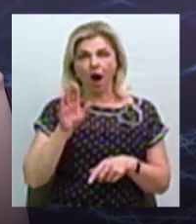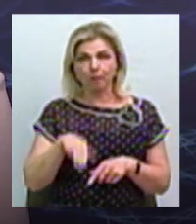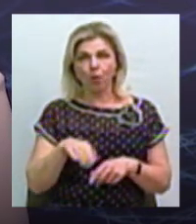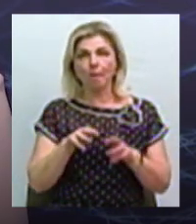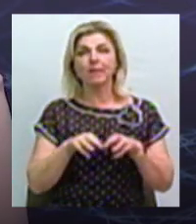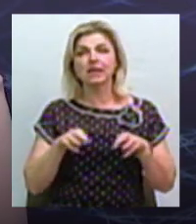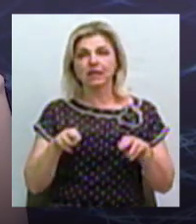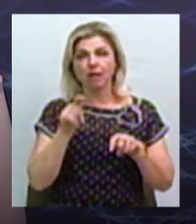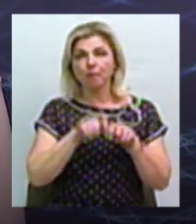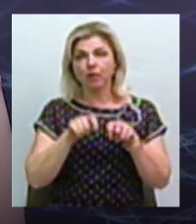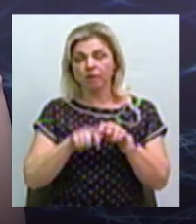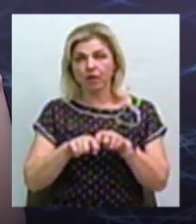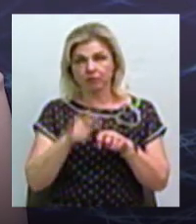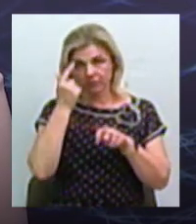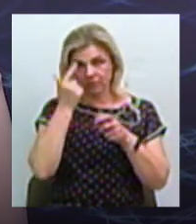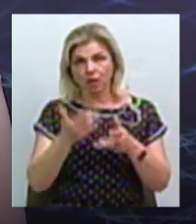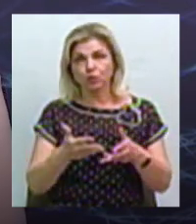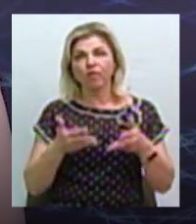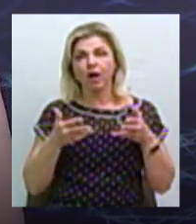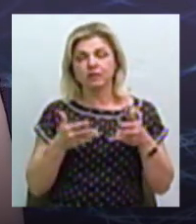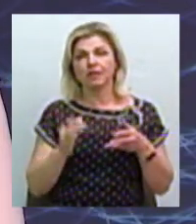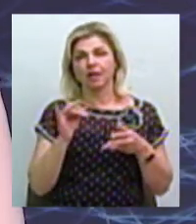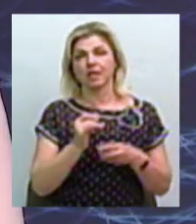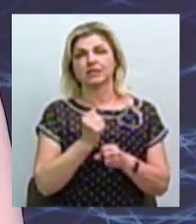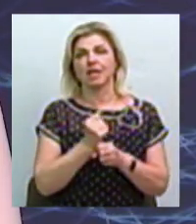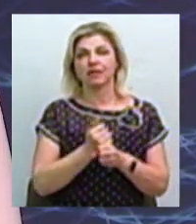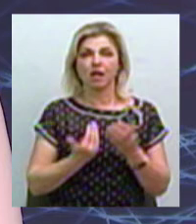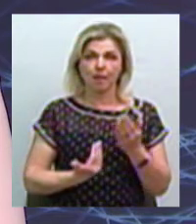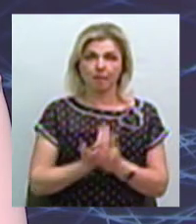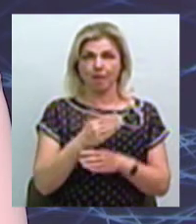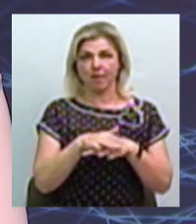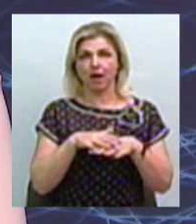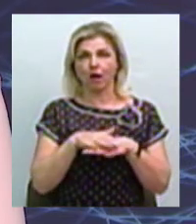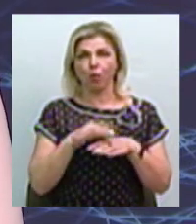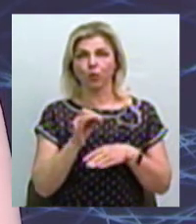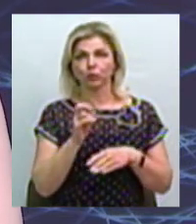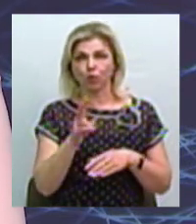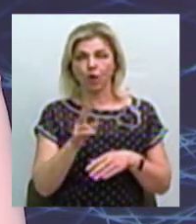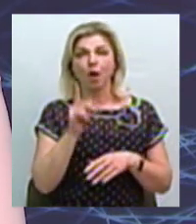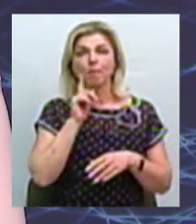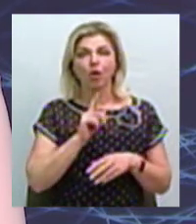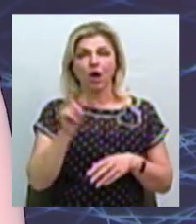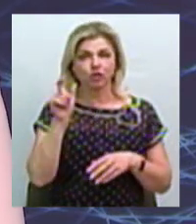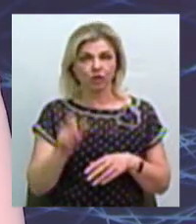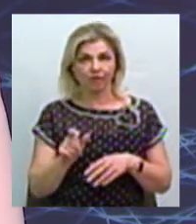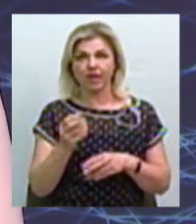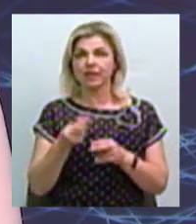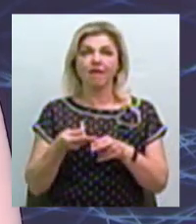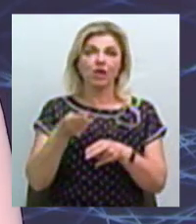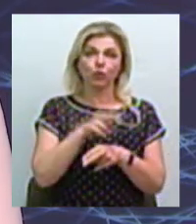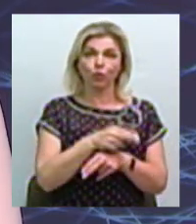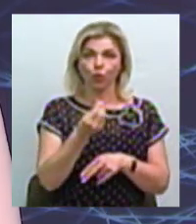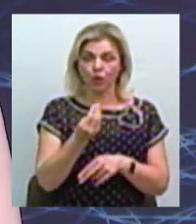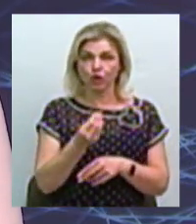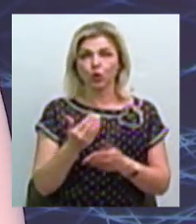це з'ясувалося і здійснили перерахунок. І от доки особа не поверне кошти, субсидію не може